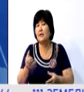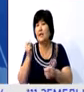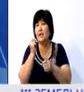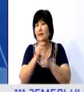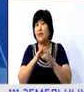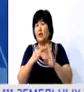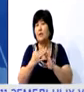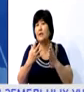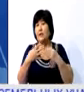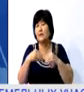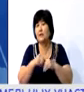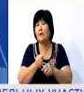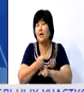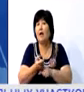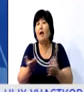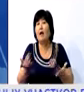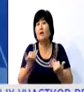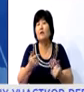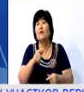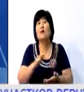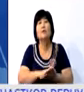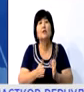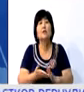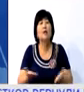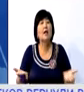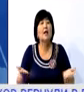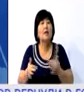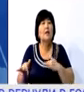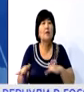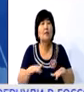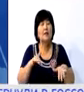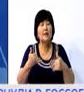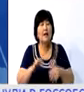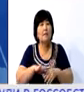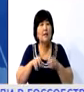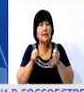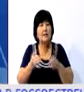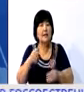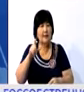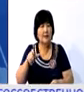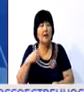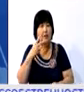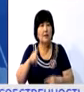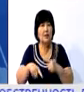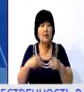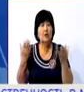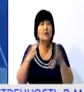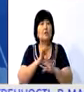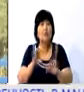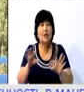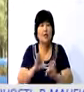из поселка семью насильника. Какова сегодня там ситуация? Какие меры предприняты для безопасности граждан? Смотрите в следующем